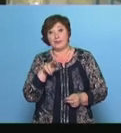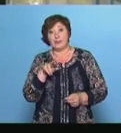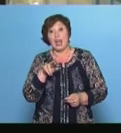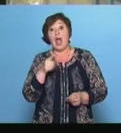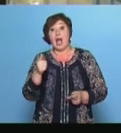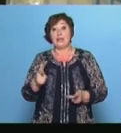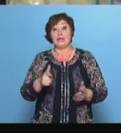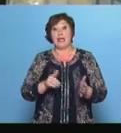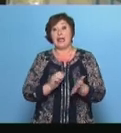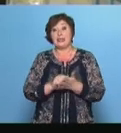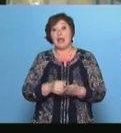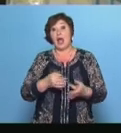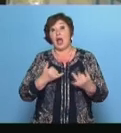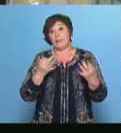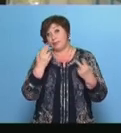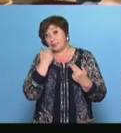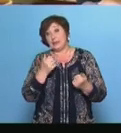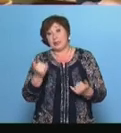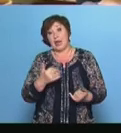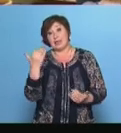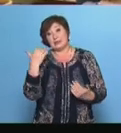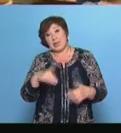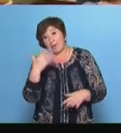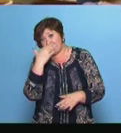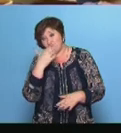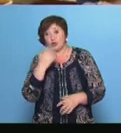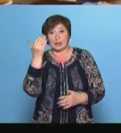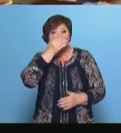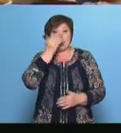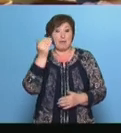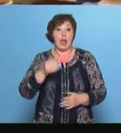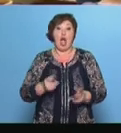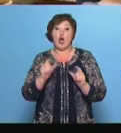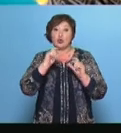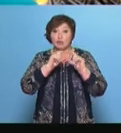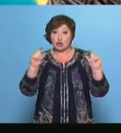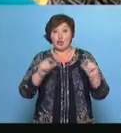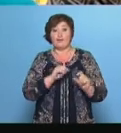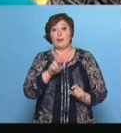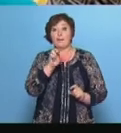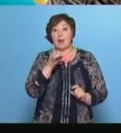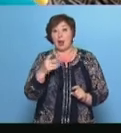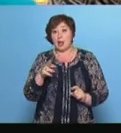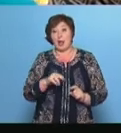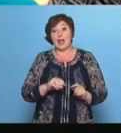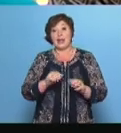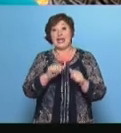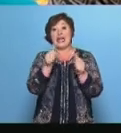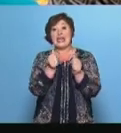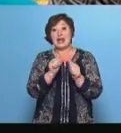Книга адаптирована для слабовидящих и слепых читателей. В одном издании крупный шрифт, шрифт Брайля и рельефная графика.